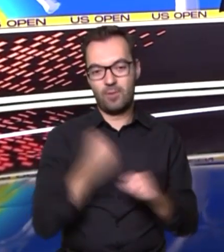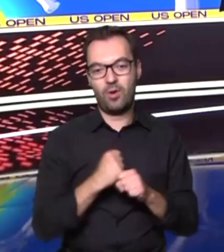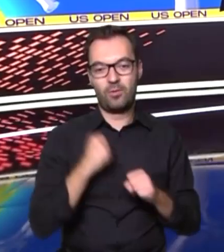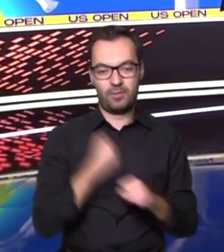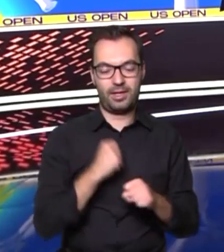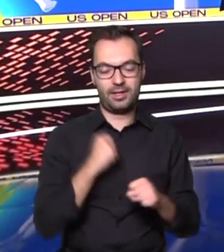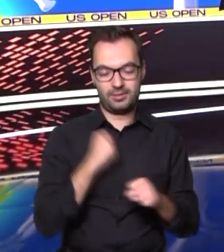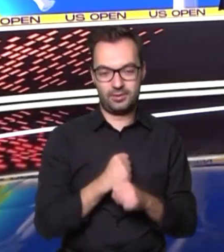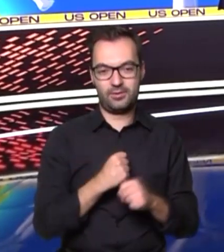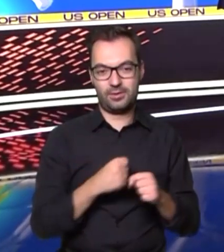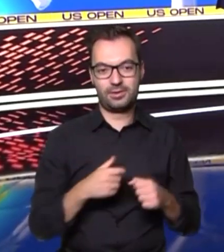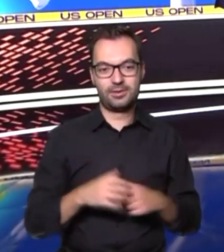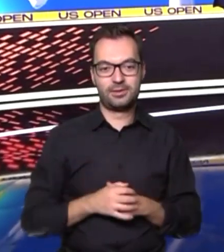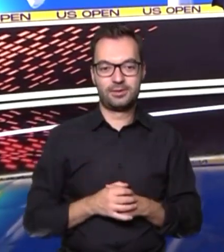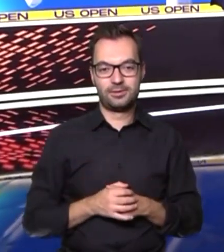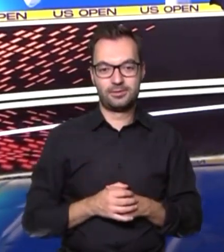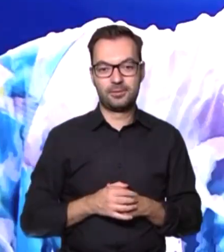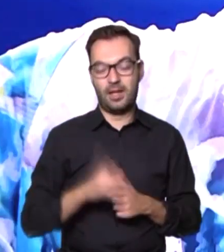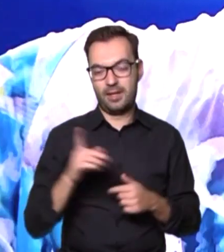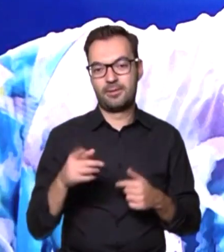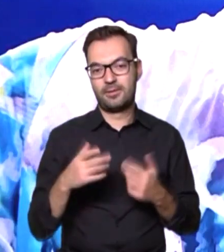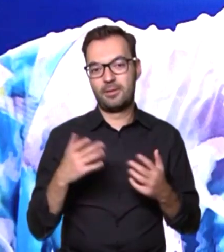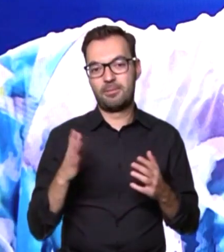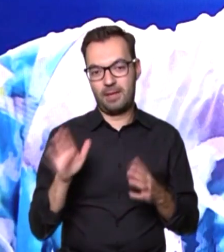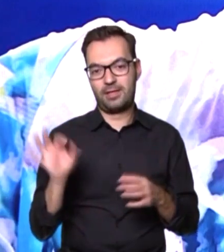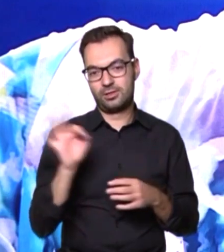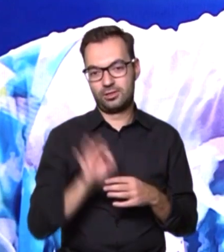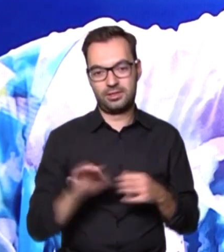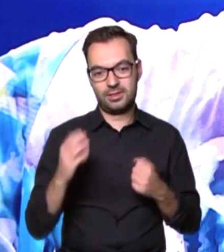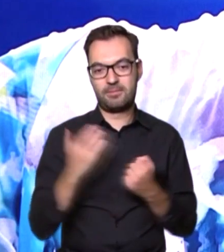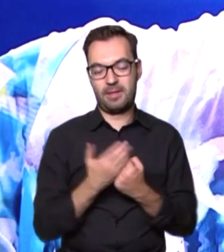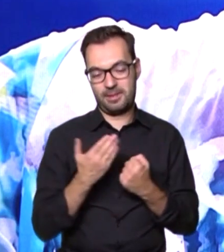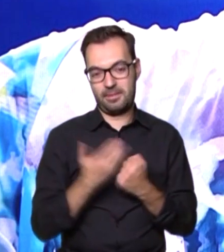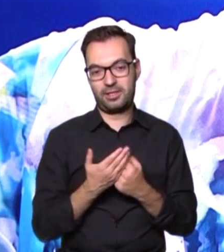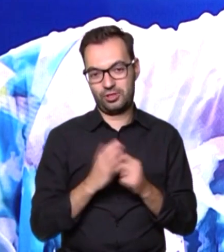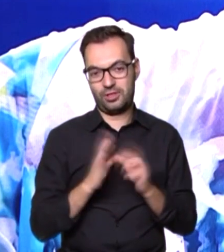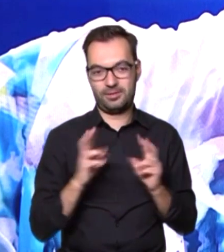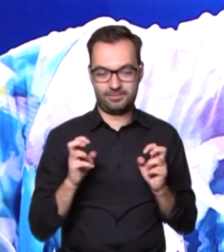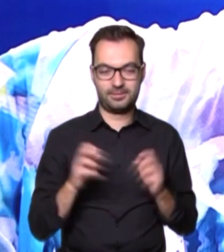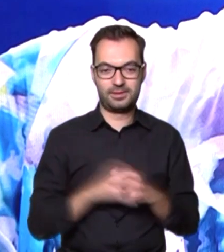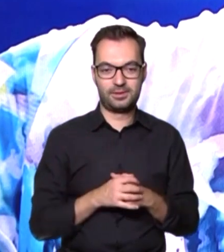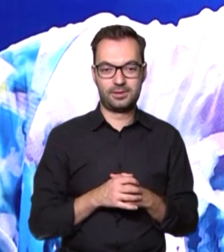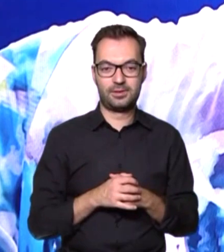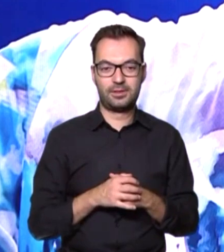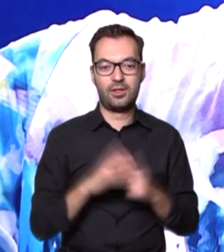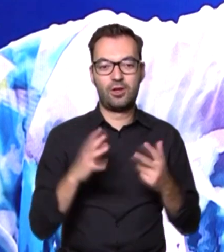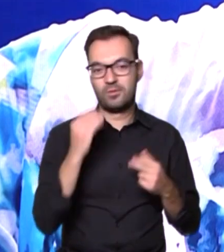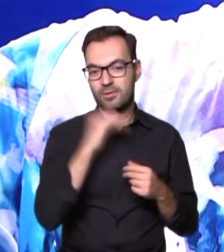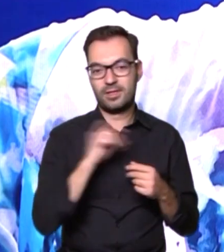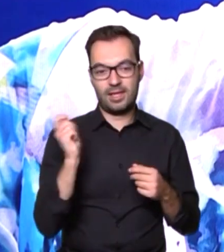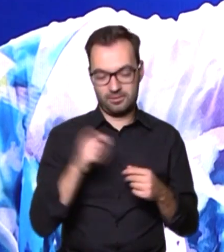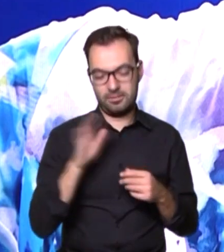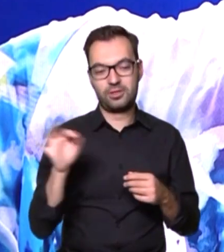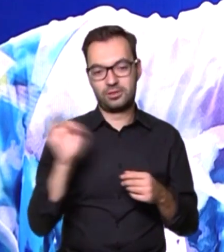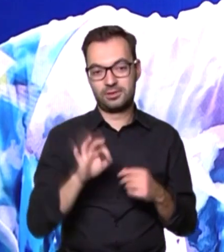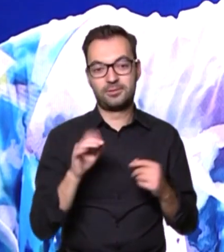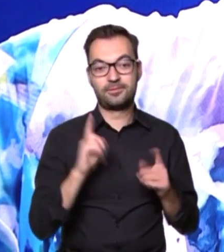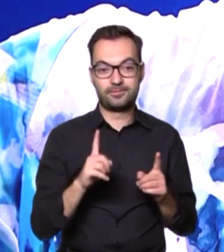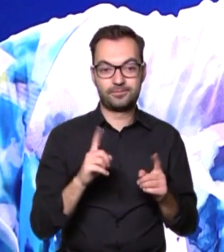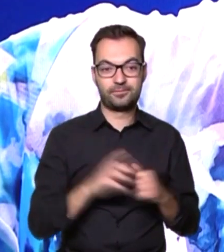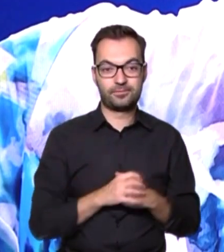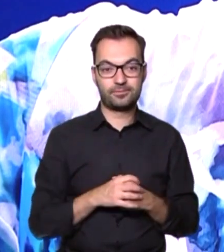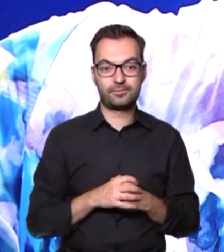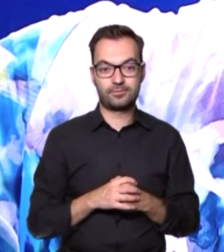tą grą z głębi kortu. Ale tak, matematyczne szanse na turniej Masters dla 8 najlepszych tenisistów jeszcze są. Natomiast tak jak